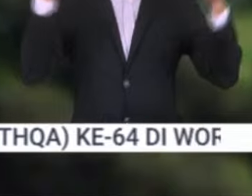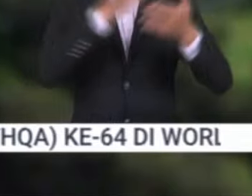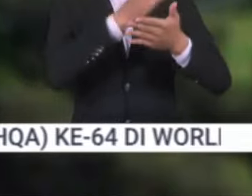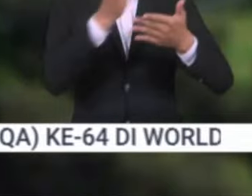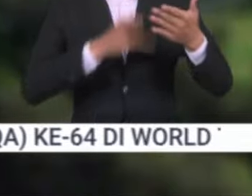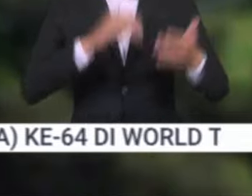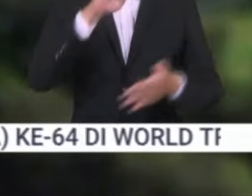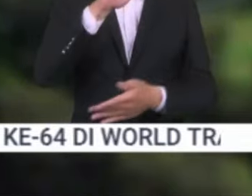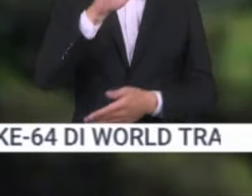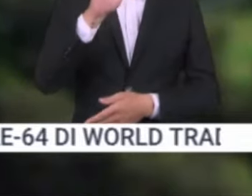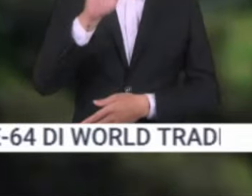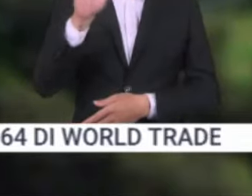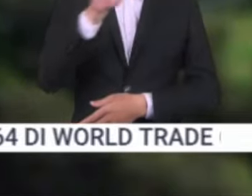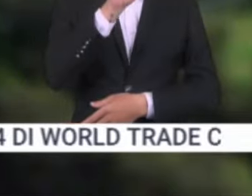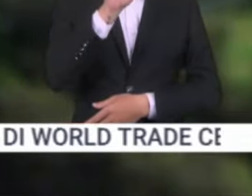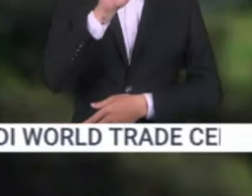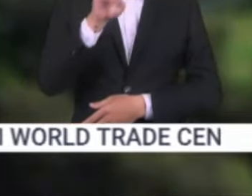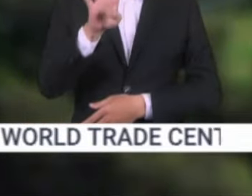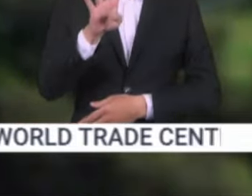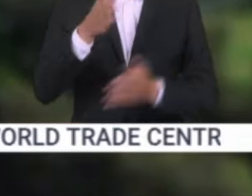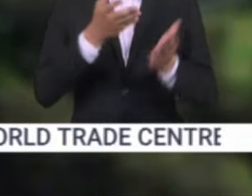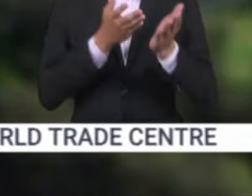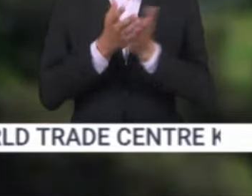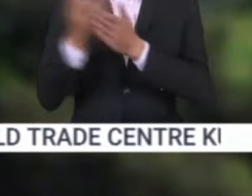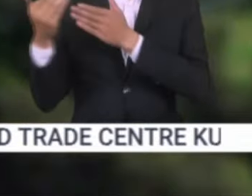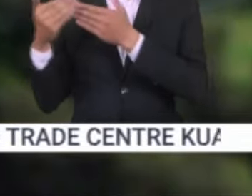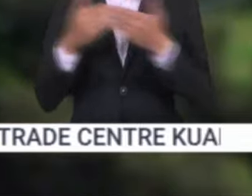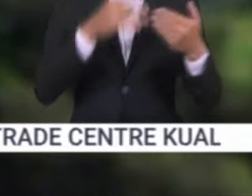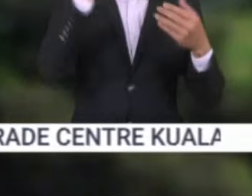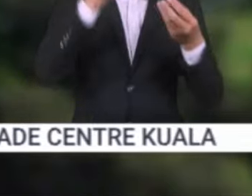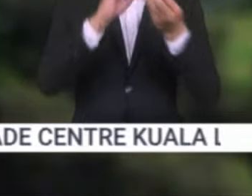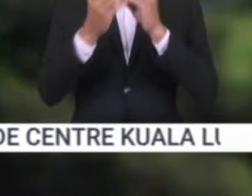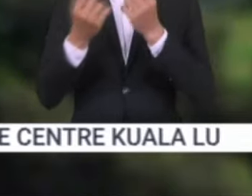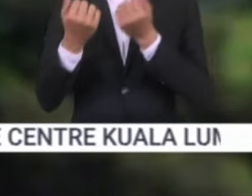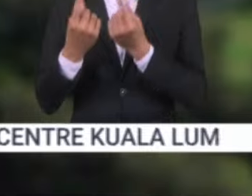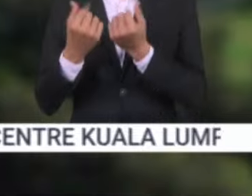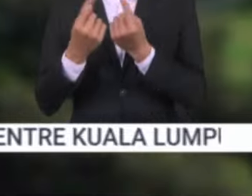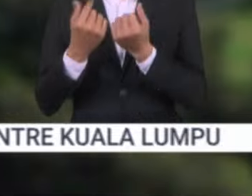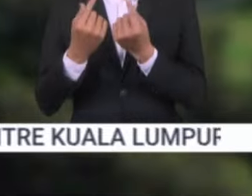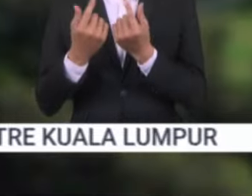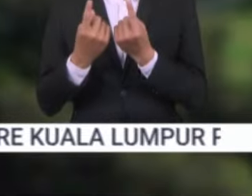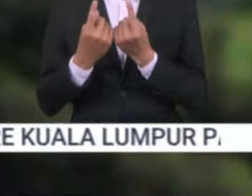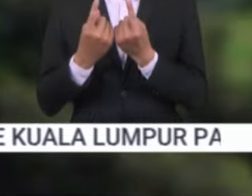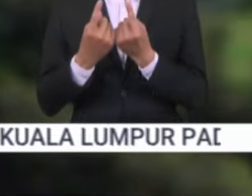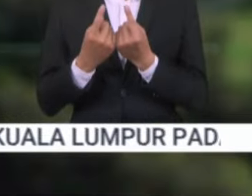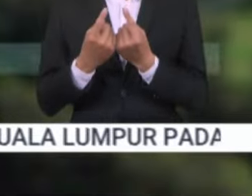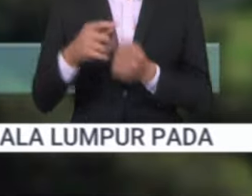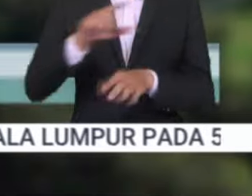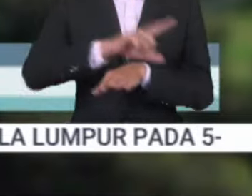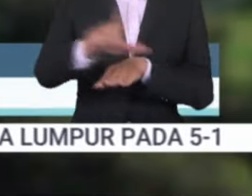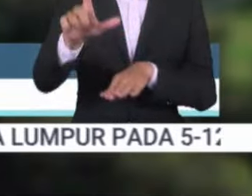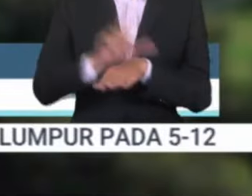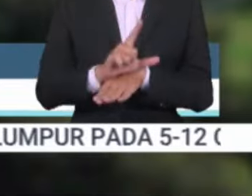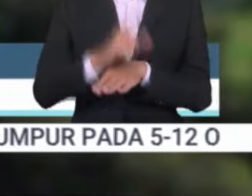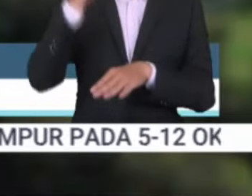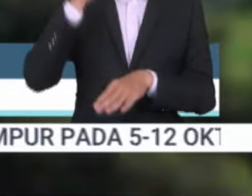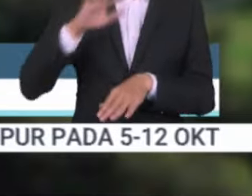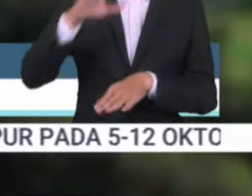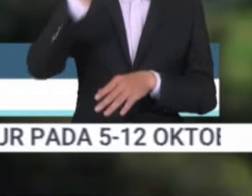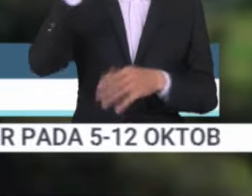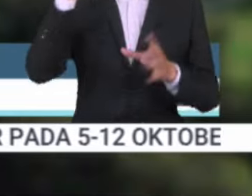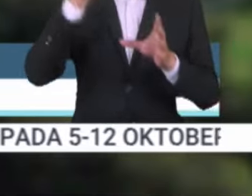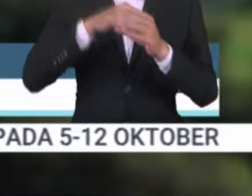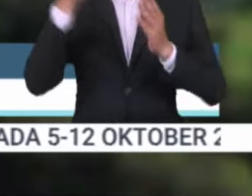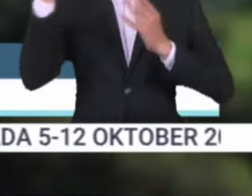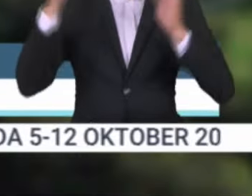BAF 2024 diteruskan untuk kali ke-11. Perbadanan Labuan sasar 1,200 peserta dari dalam